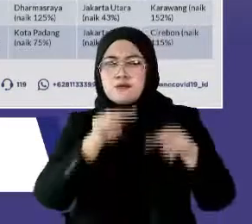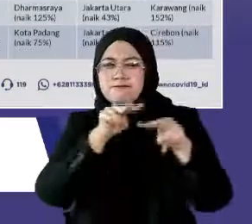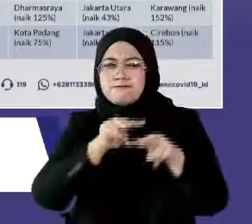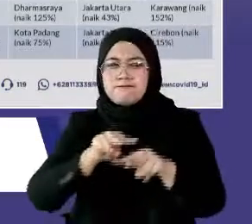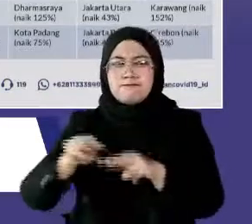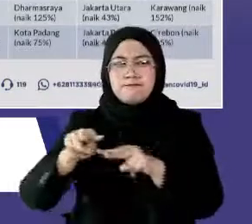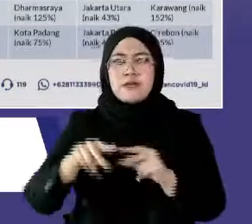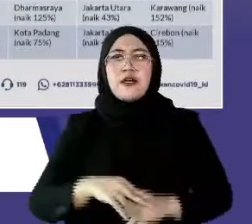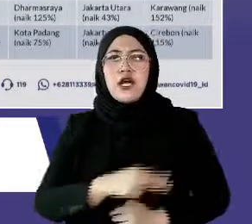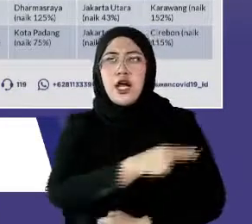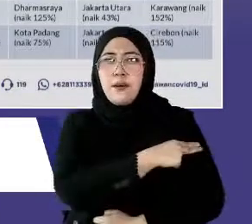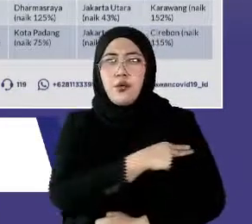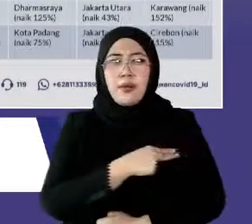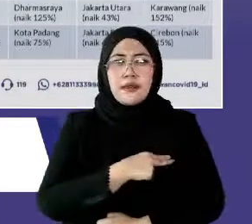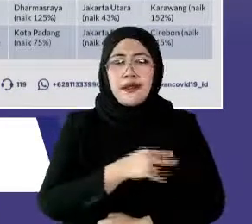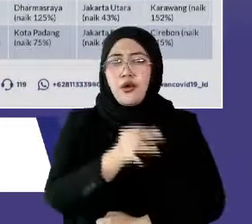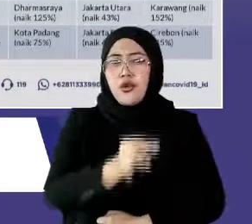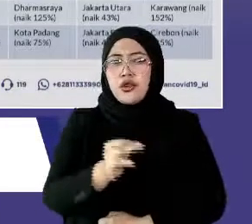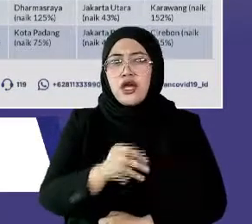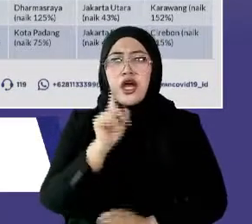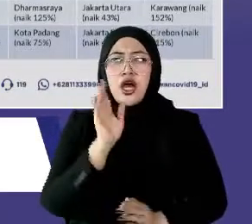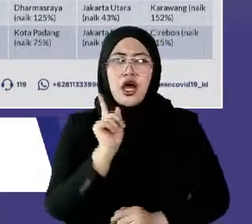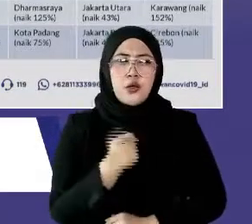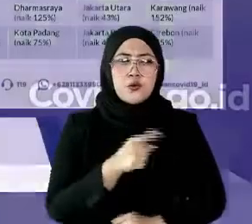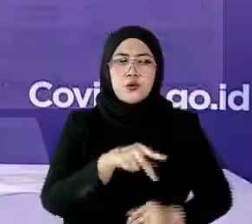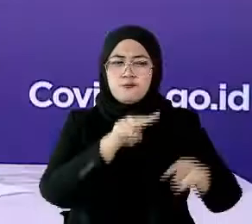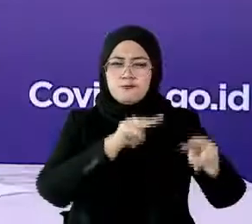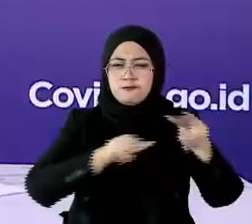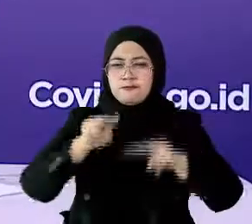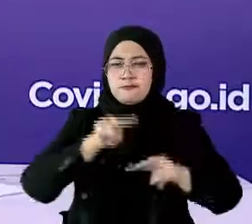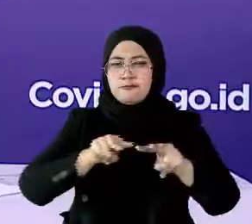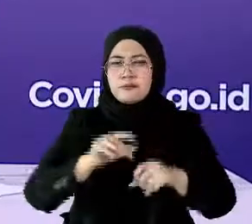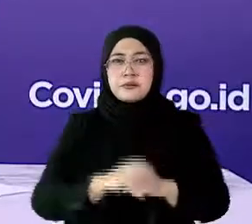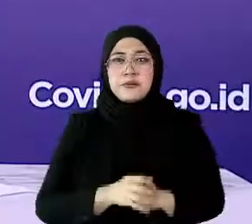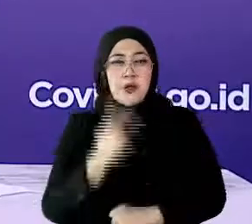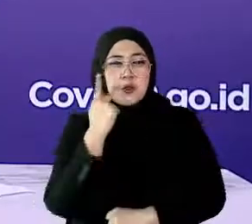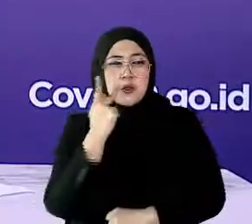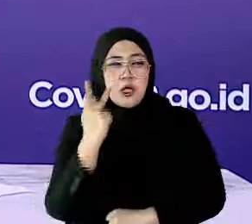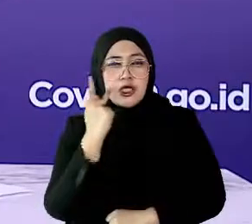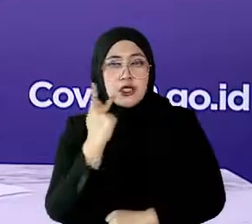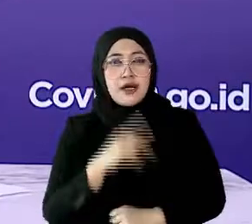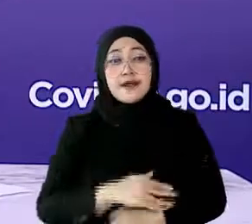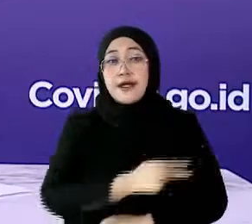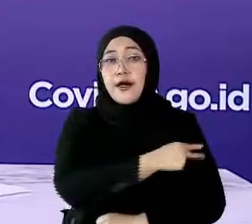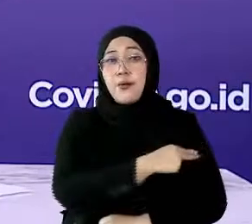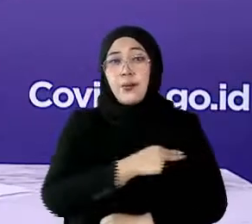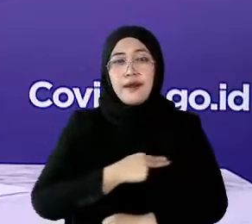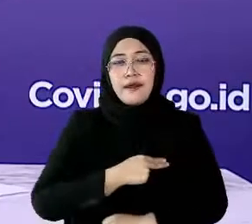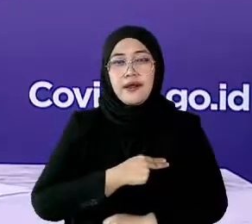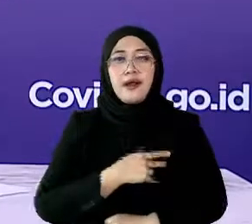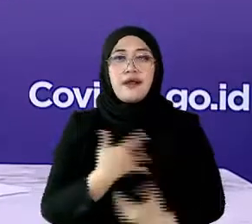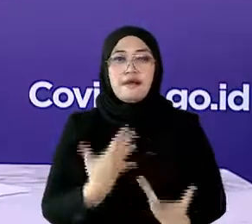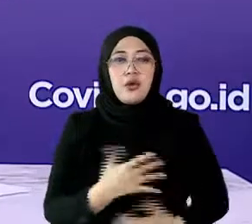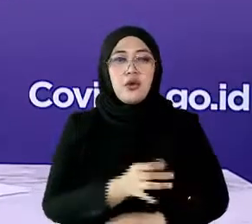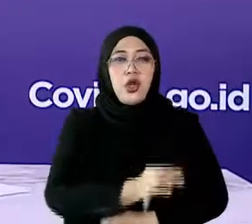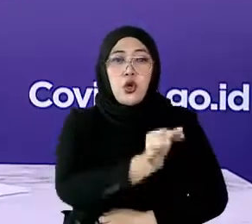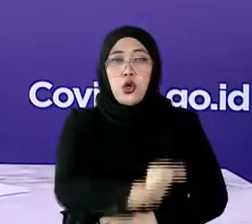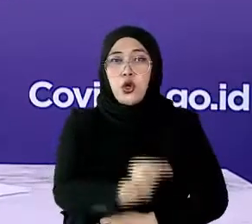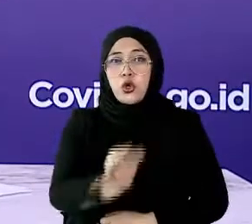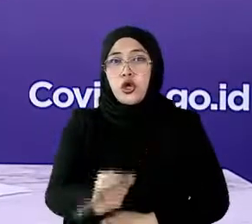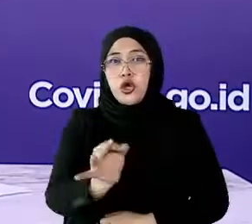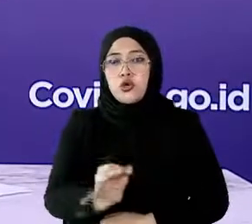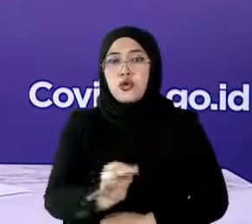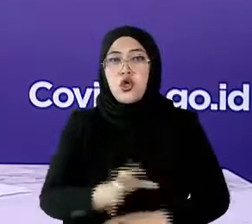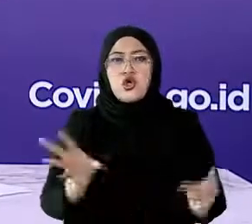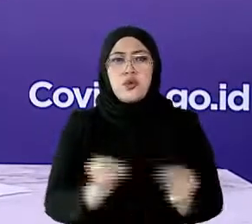keadaan di tingkat kabupaten dan kota perlu diwaspadai bahwa akan naikkan di beberapa kabupaten kota terjadi secara